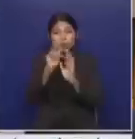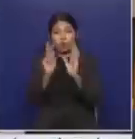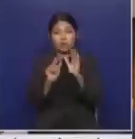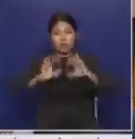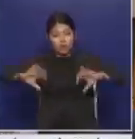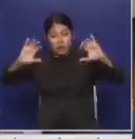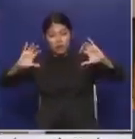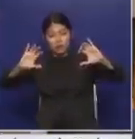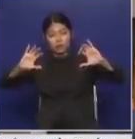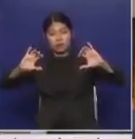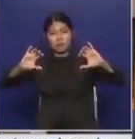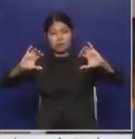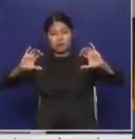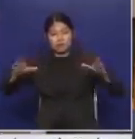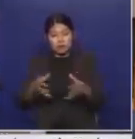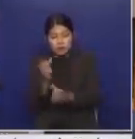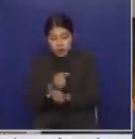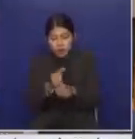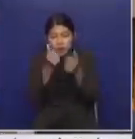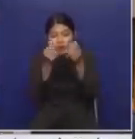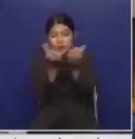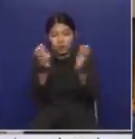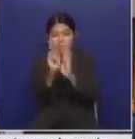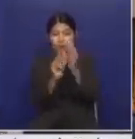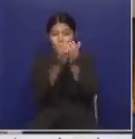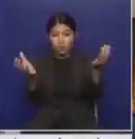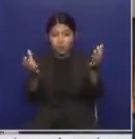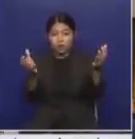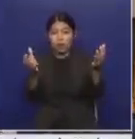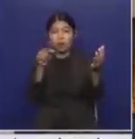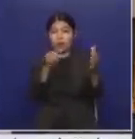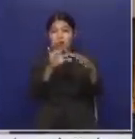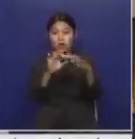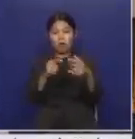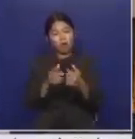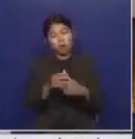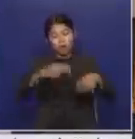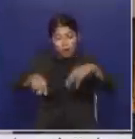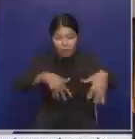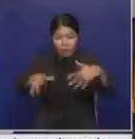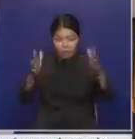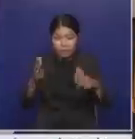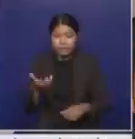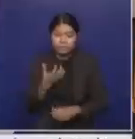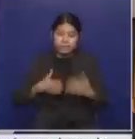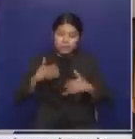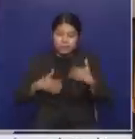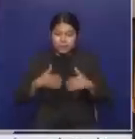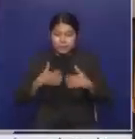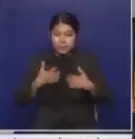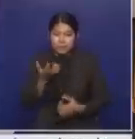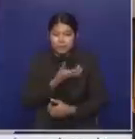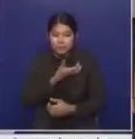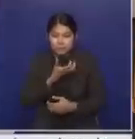ใต้รัฐบาลที่มาจากข้อมูลที่ออกแบบมาเพื่อพวกเขาไม่ได้ออกแบบมาเพื่อประชาชนมันอึดอัดคับแค้นจนแคบจะ